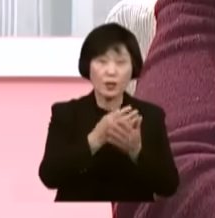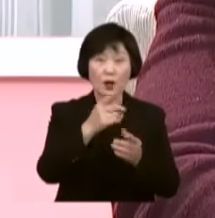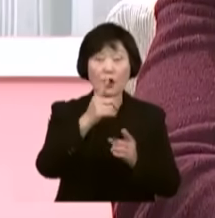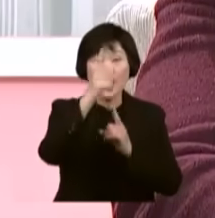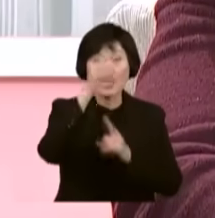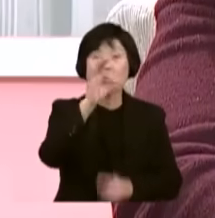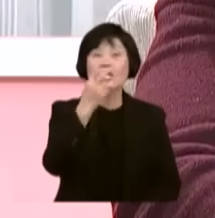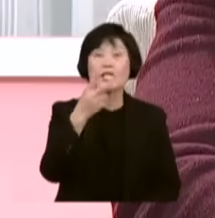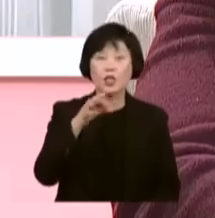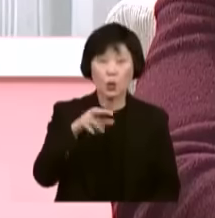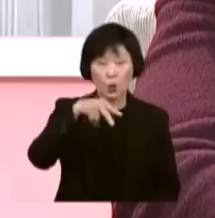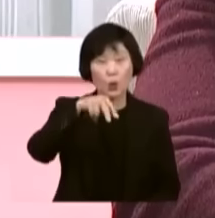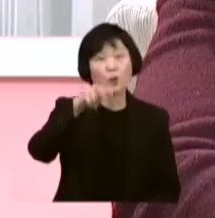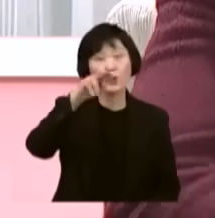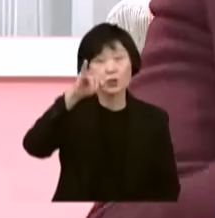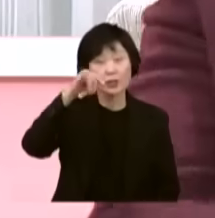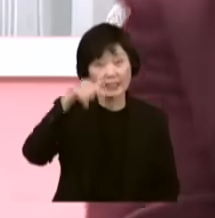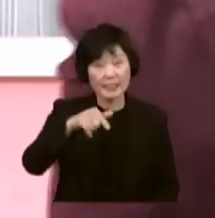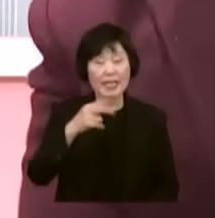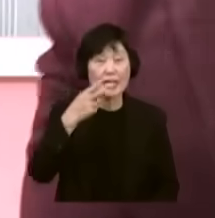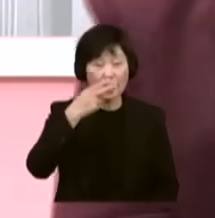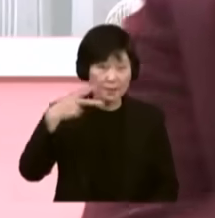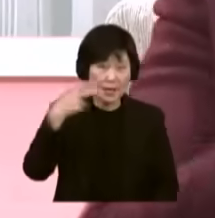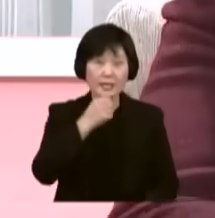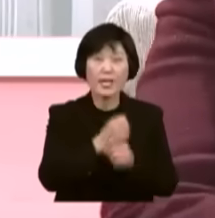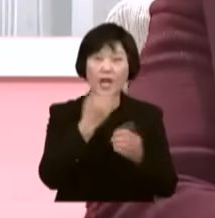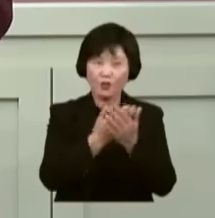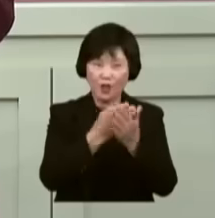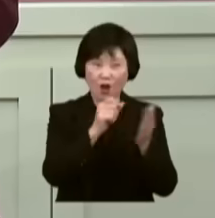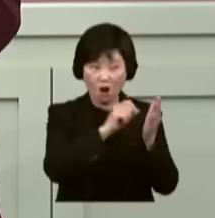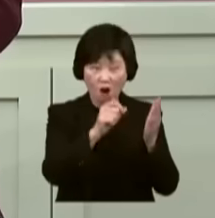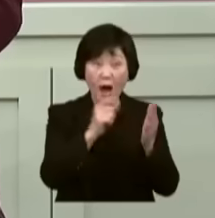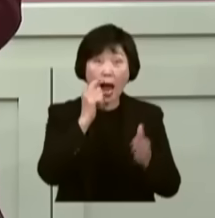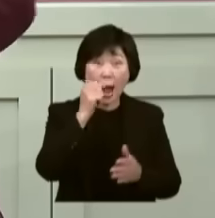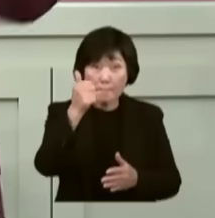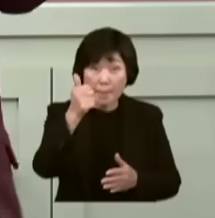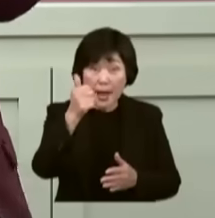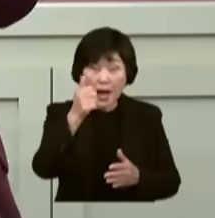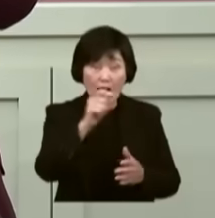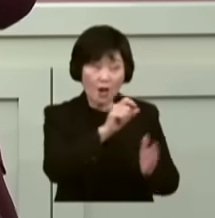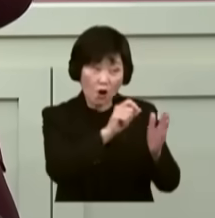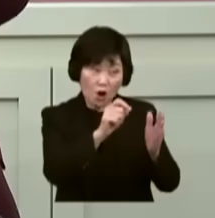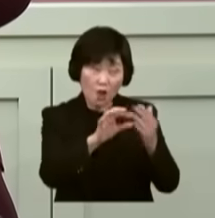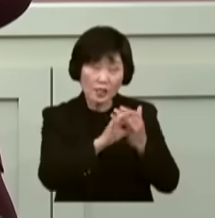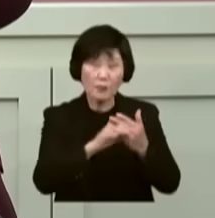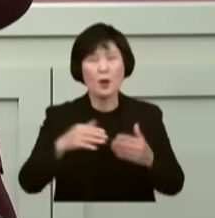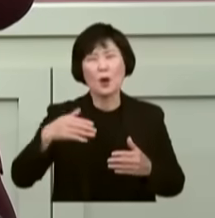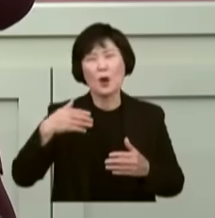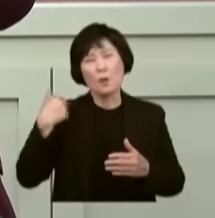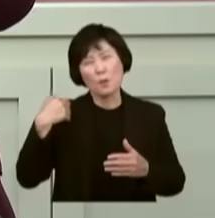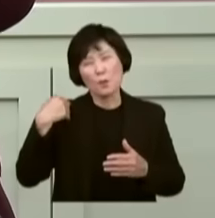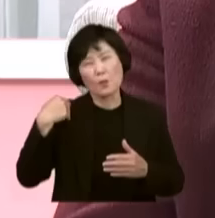끊게 해주세요. 그렇게만 썼어요? 이렇게만 썼어요. 그걸 얘 엄마가 이렇게 보고 나중에 얘기하더라고. 아빠라고 쓰면 또 못 알아들으실까 봐 그러니까,